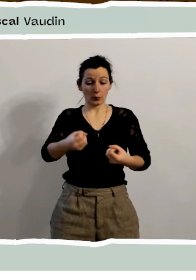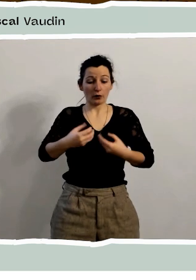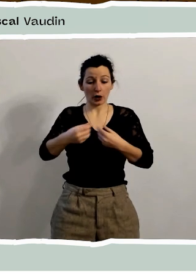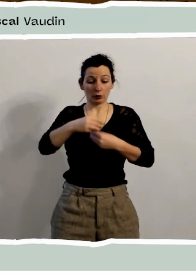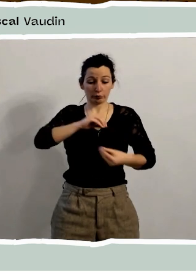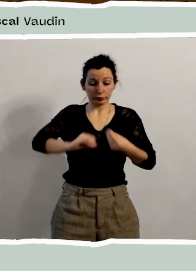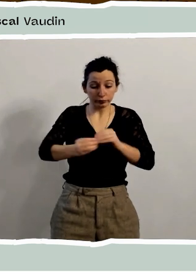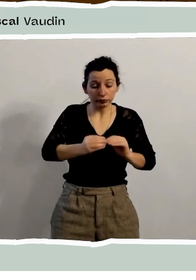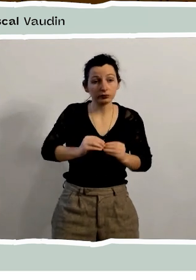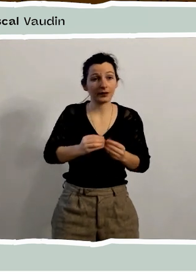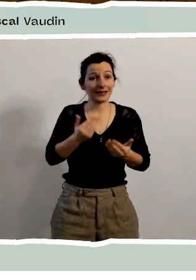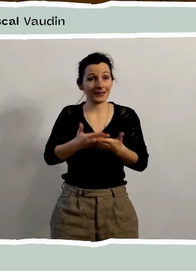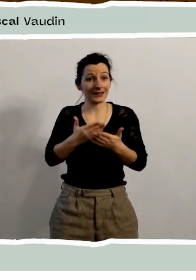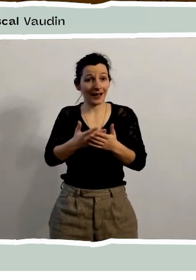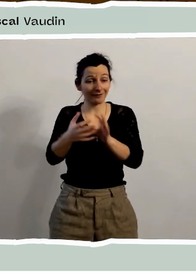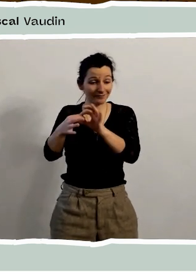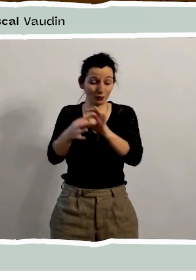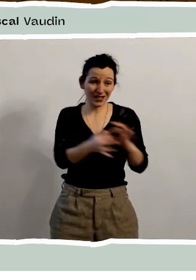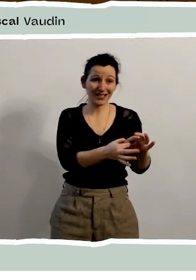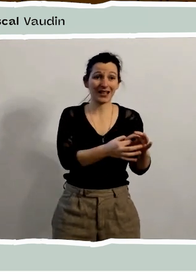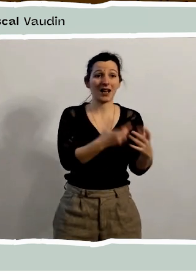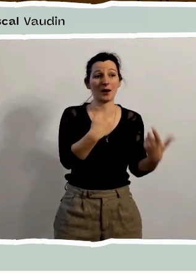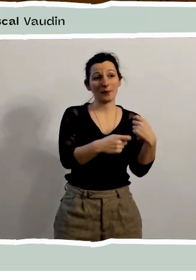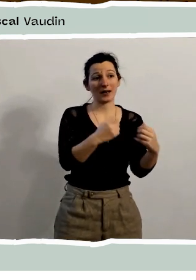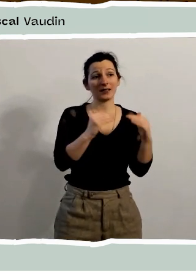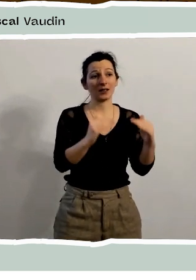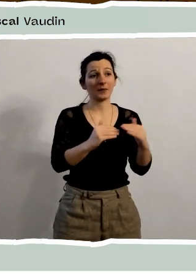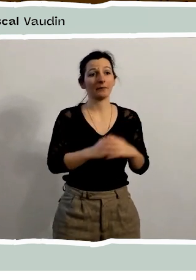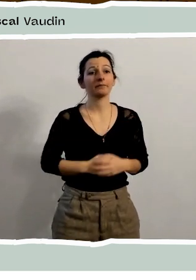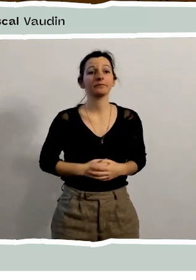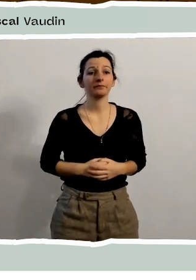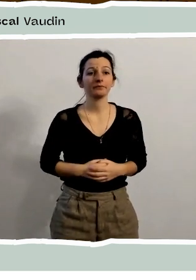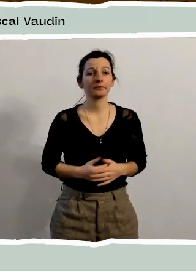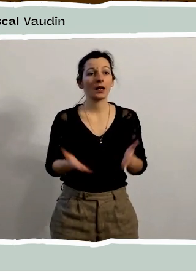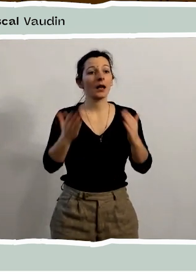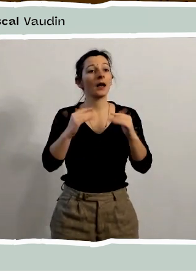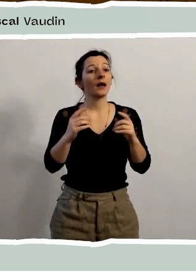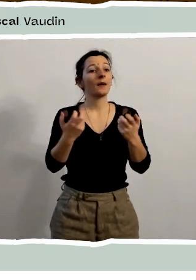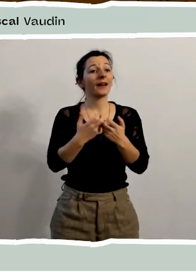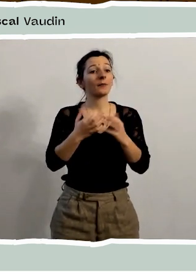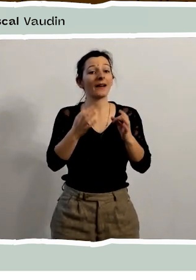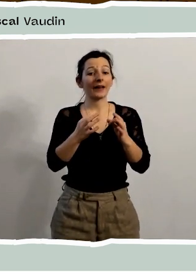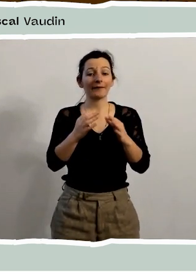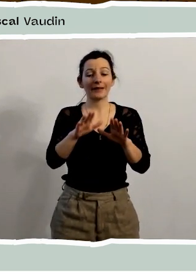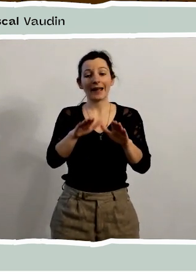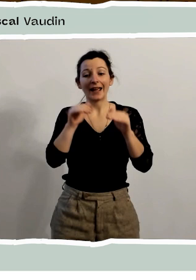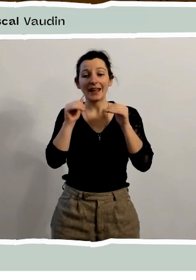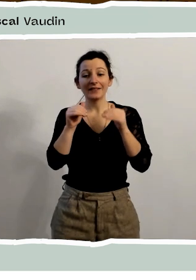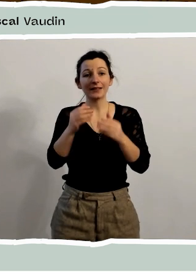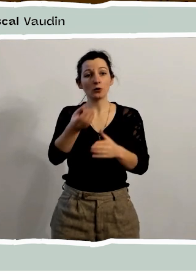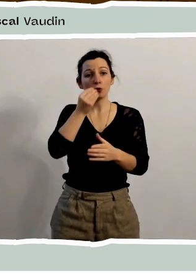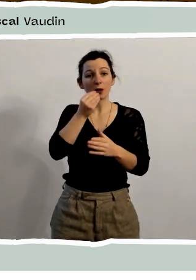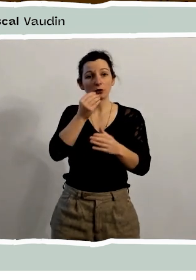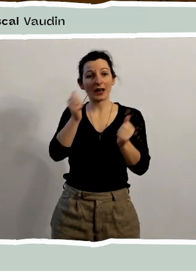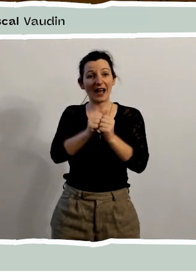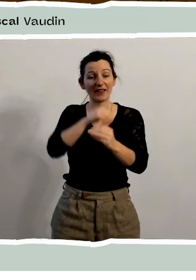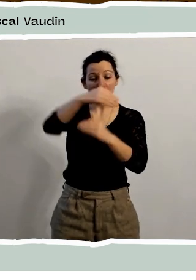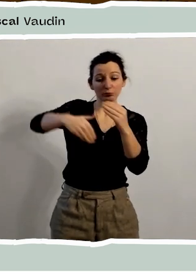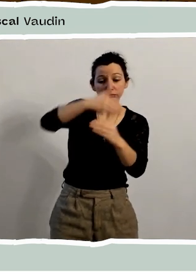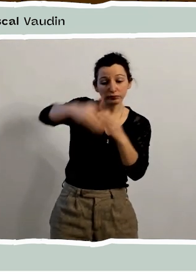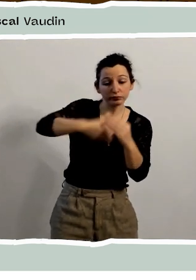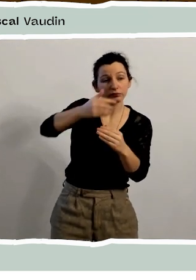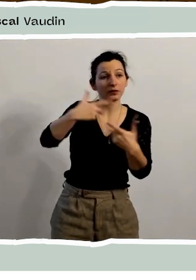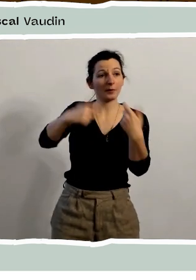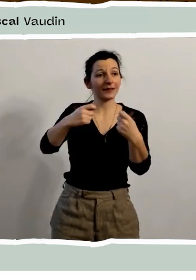réalité. On va limiter les emballages alimentaires, parce qu'il y a un risque de transfert